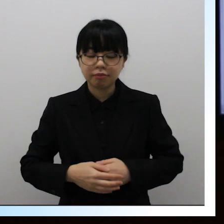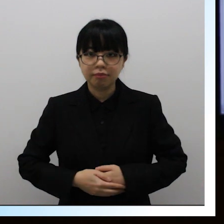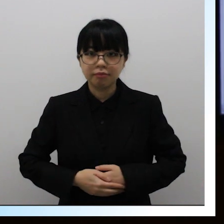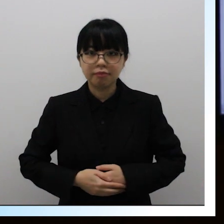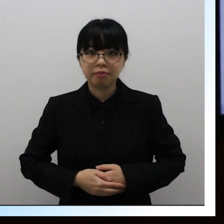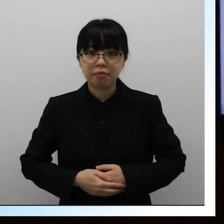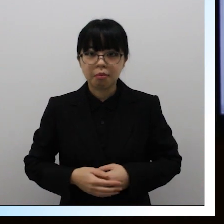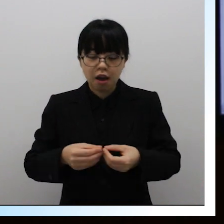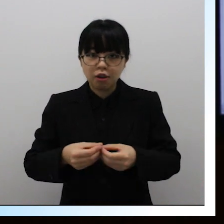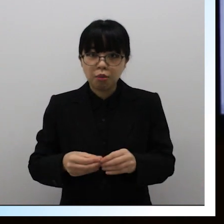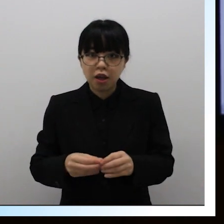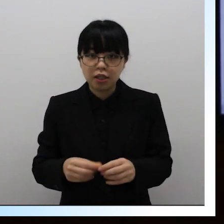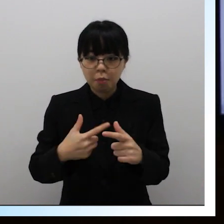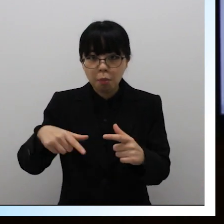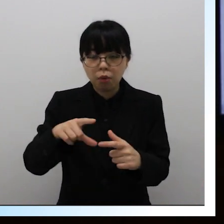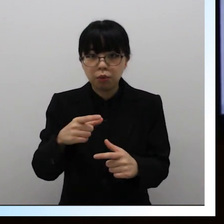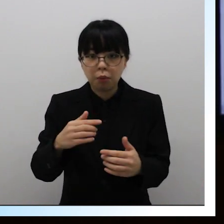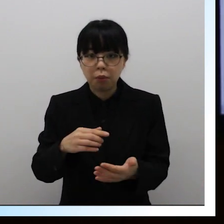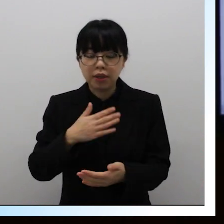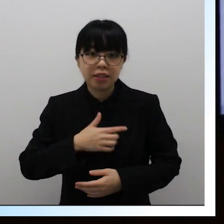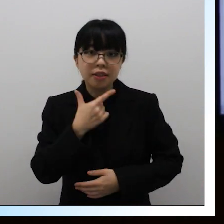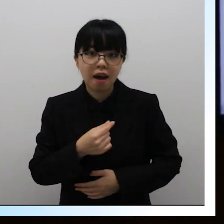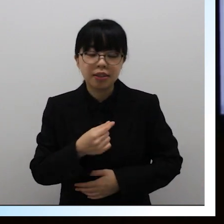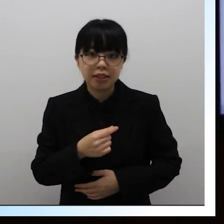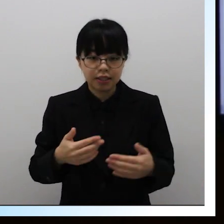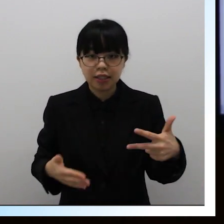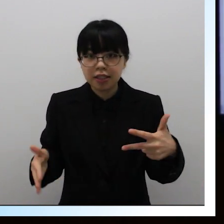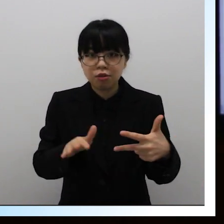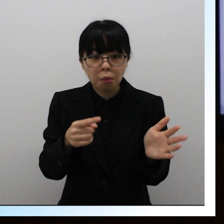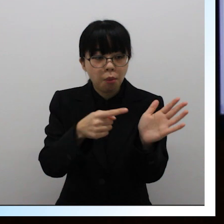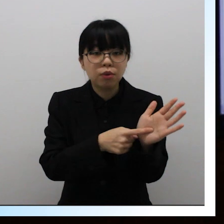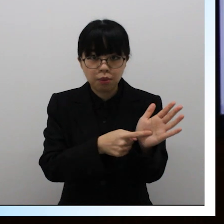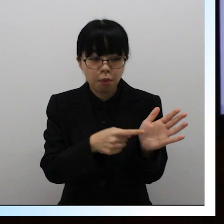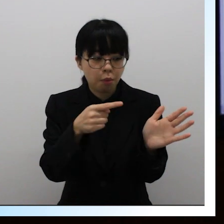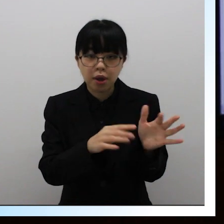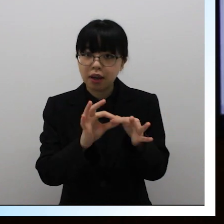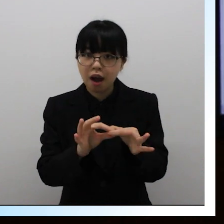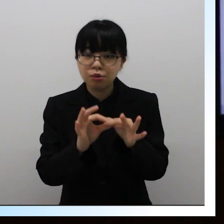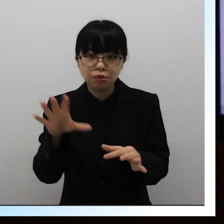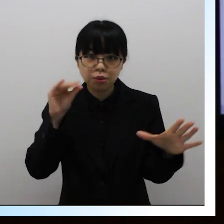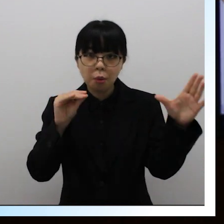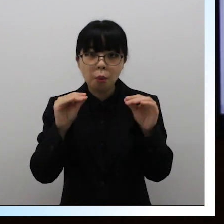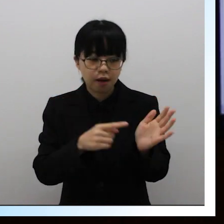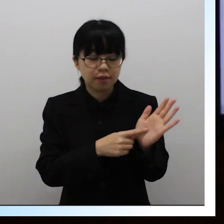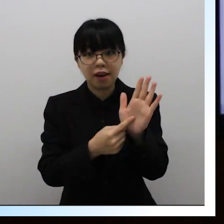詳細を見たい施設をクリックすると、その施設に関する情報が表示され